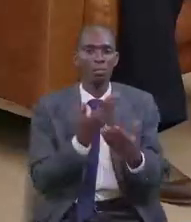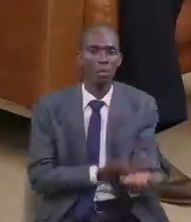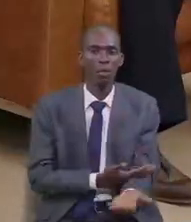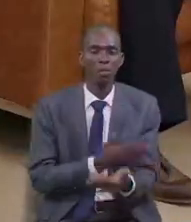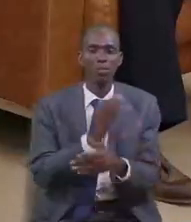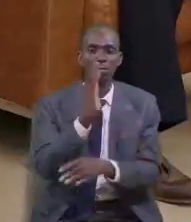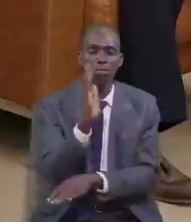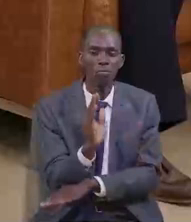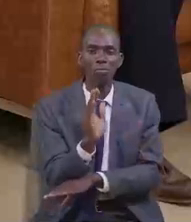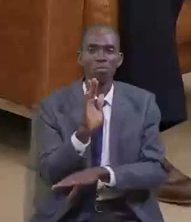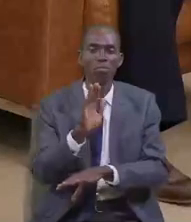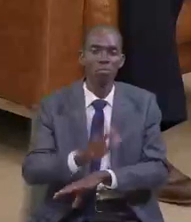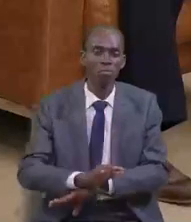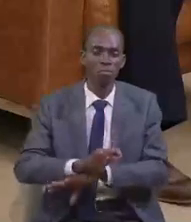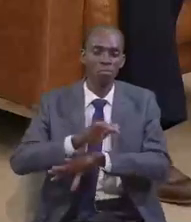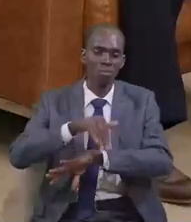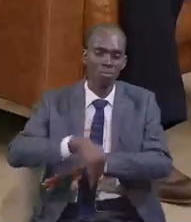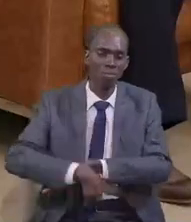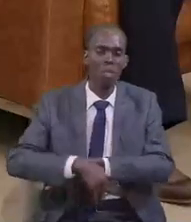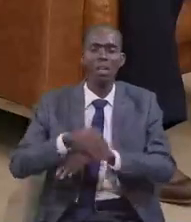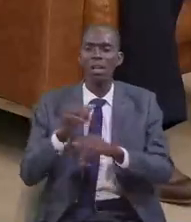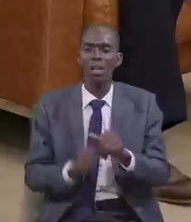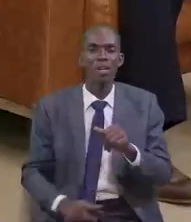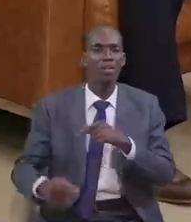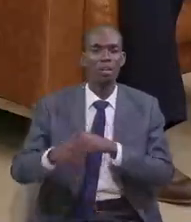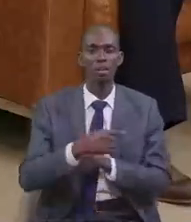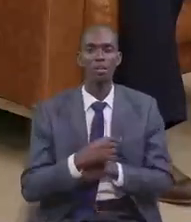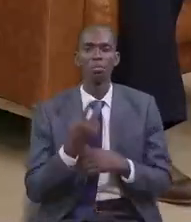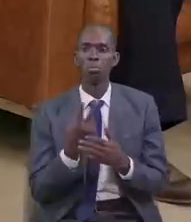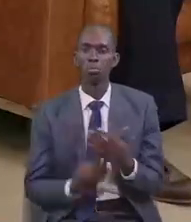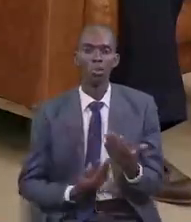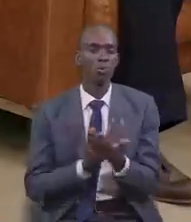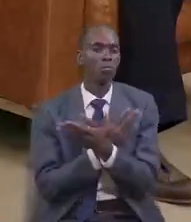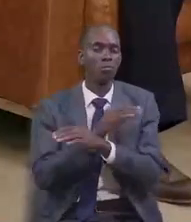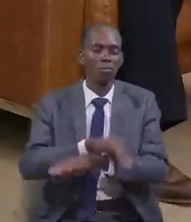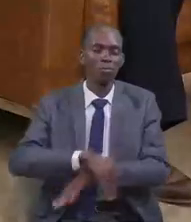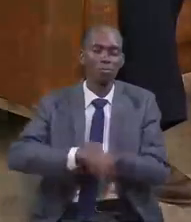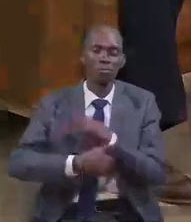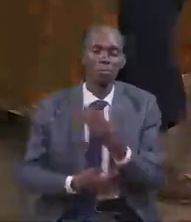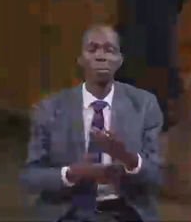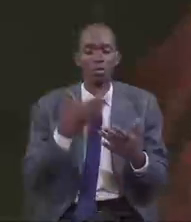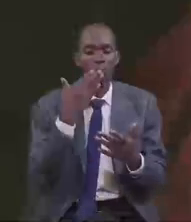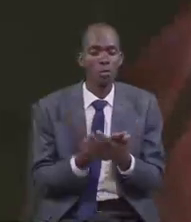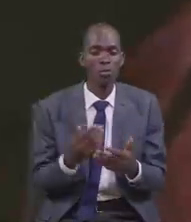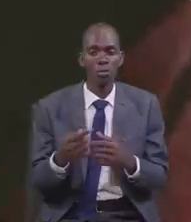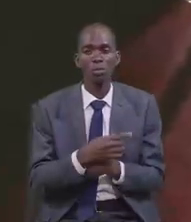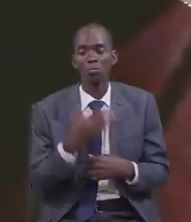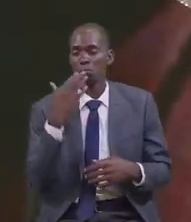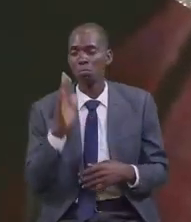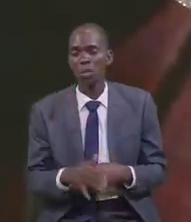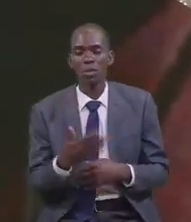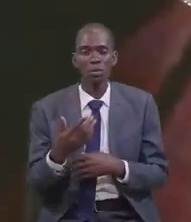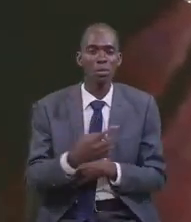midi, l'après-midi, le soir, chaque jour, bon jour, mauvais jour, en temps pluvieux, en